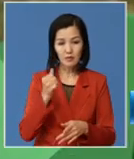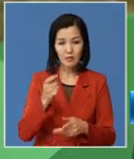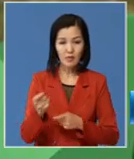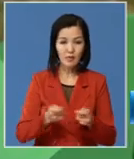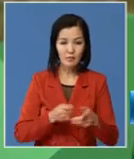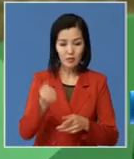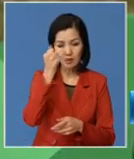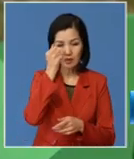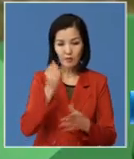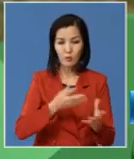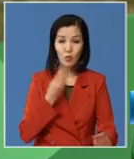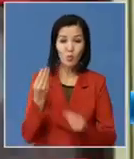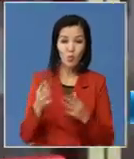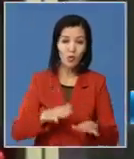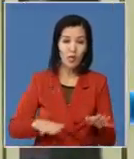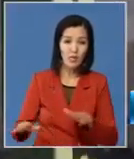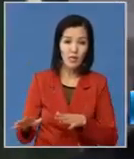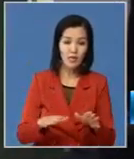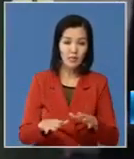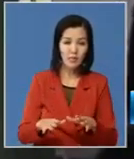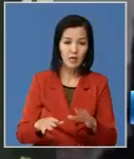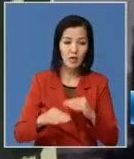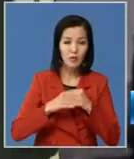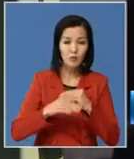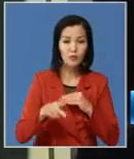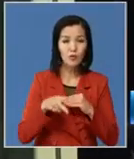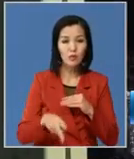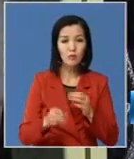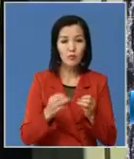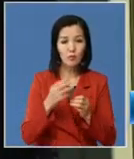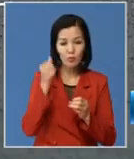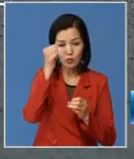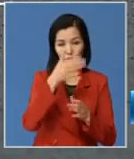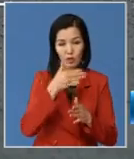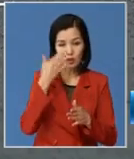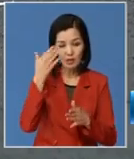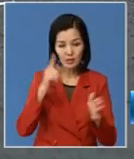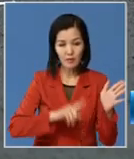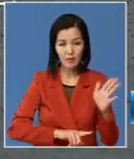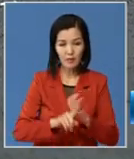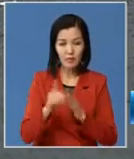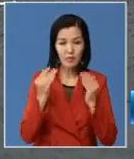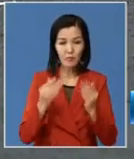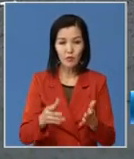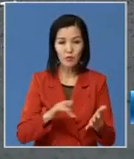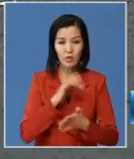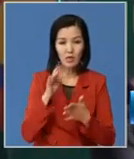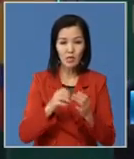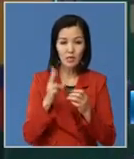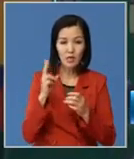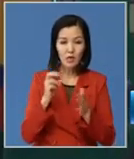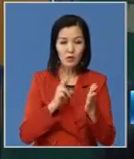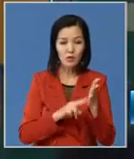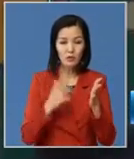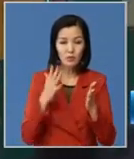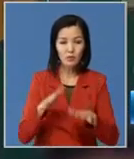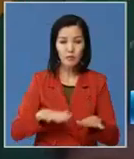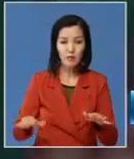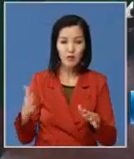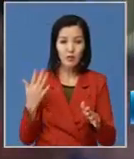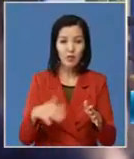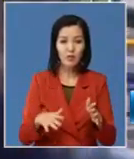қол ұшын созды. Бұл мынау өзі қазақ қашанда қайырымдылық қанына сіңген халықпыз. Сол себепті қазір біз мынау үлкен елді мекен